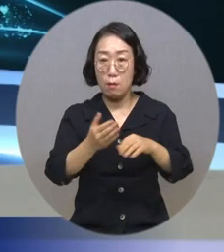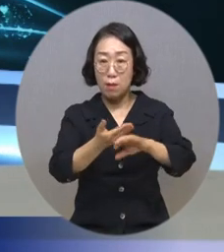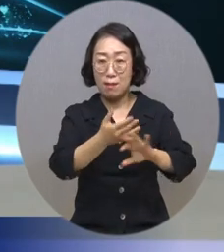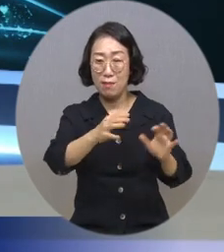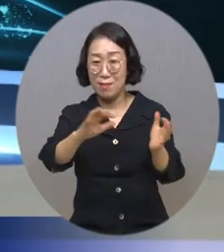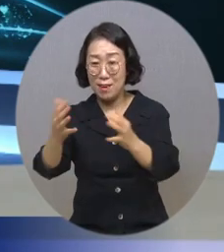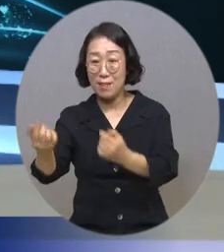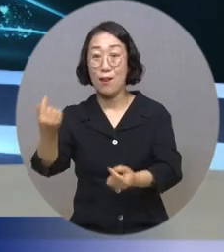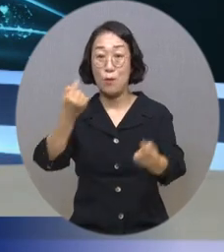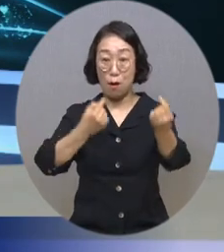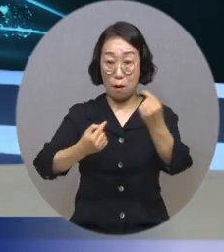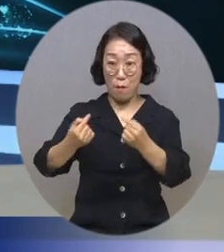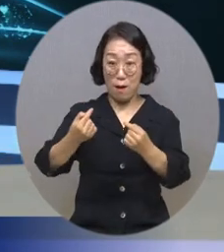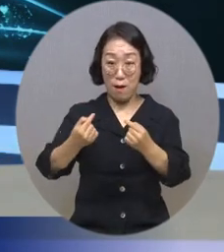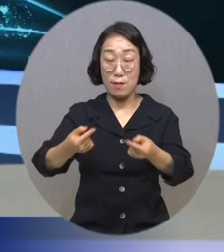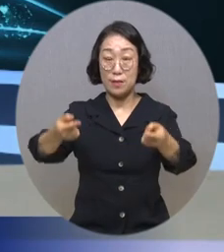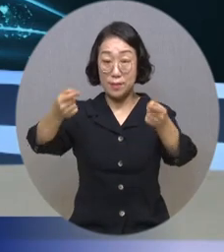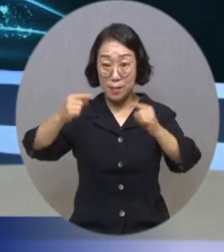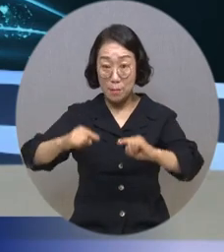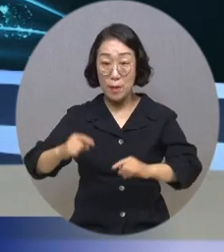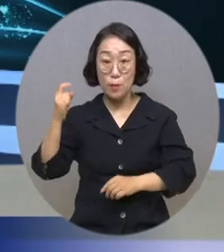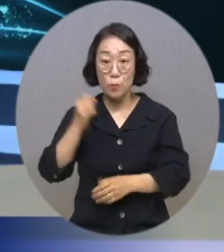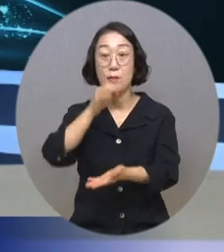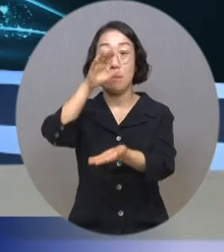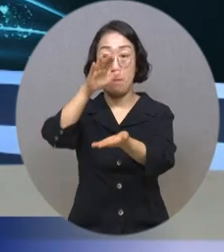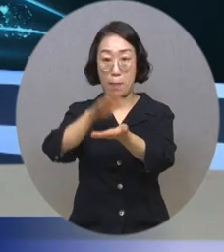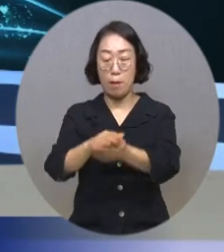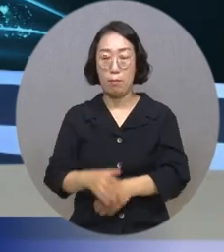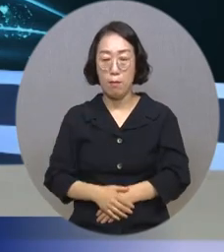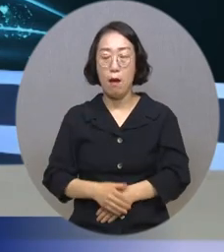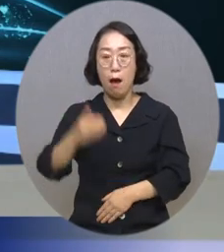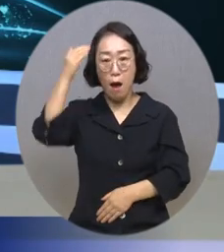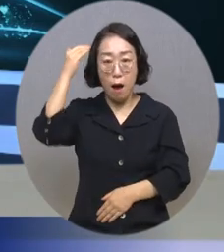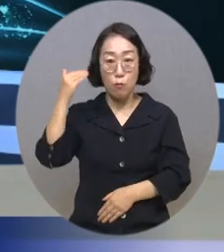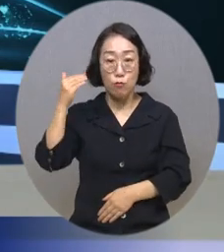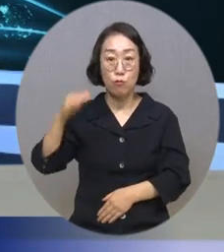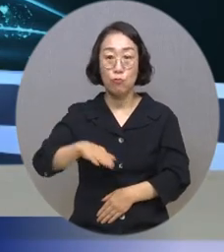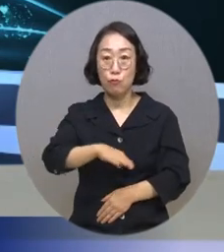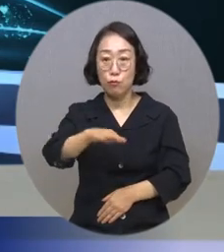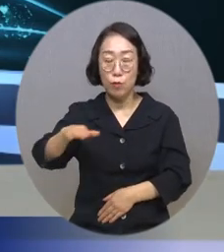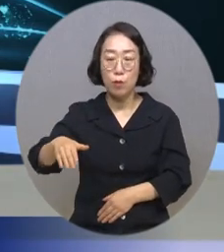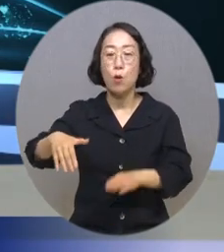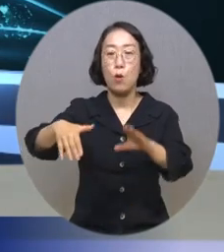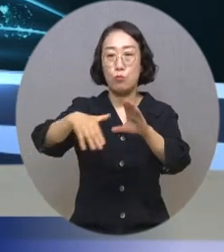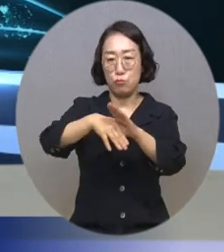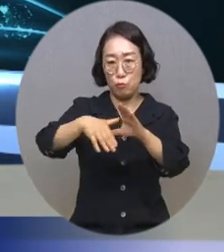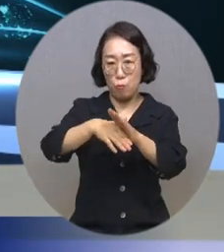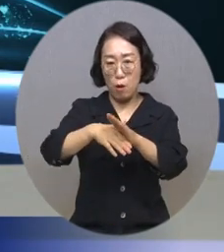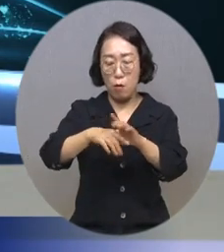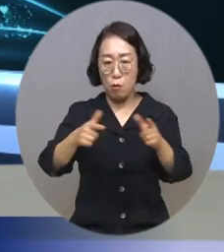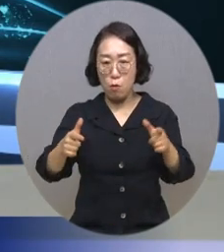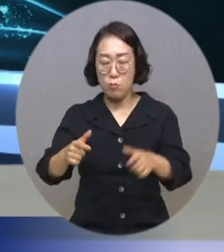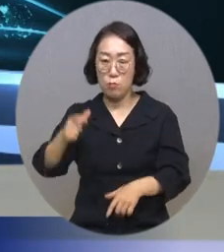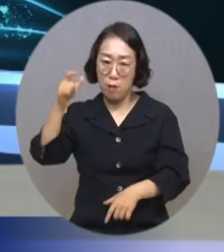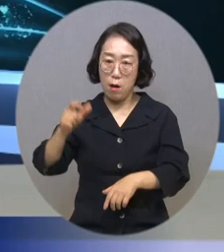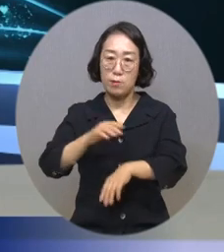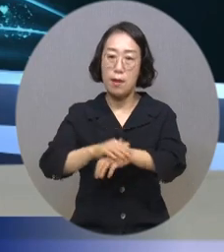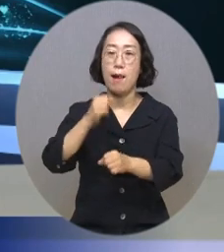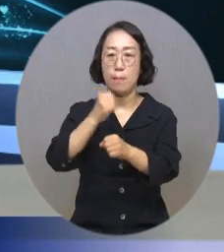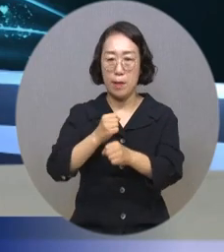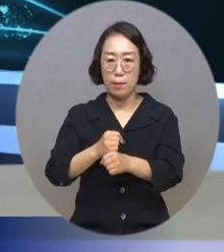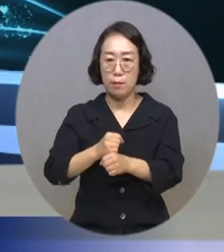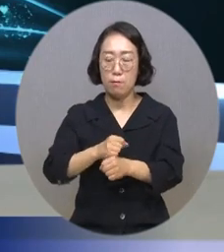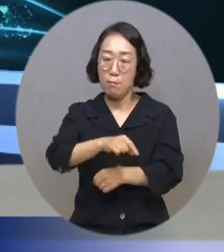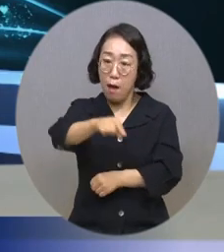선수들이 참가했다는 소식 전해드렸습니다. 이렇듯 우리나라는 문화 콘텐츠 강국으로 자리 잡고 있는데요.